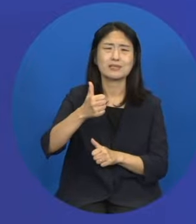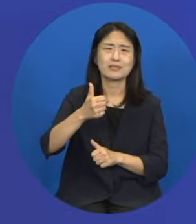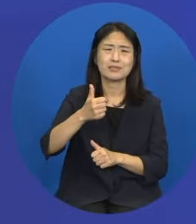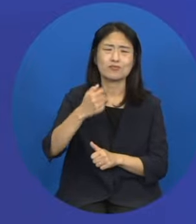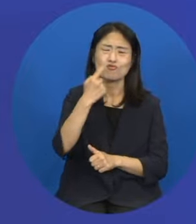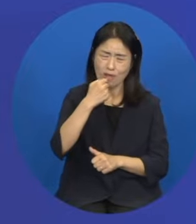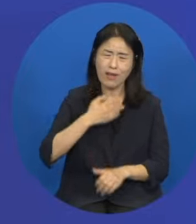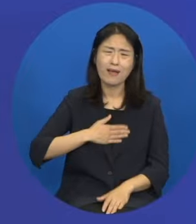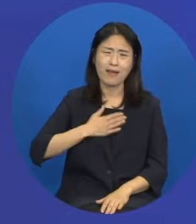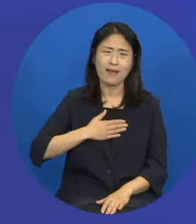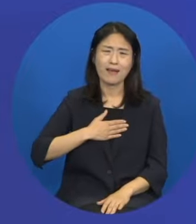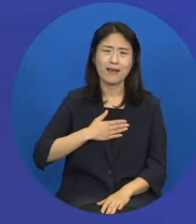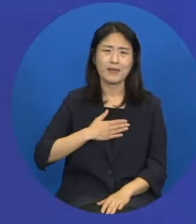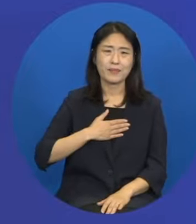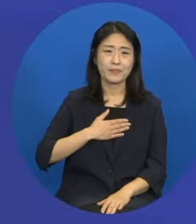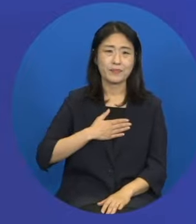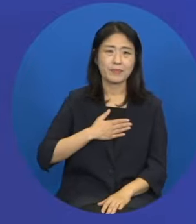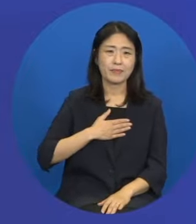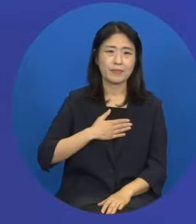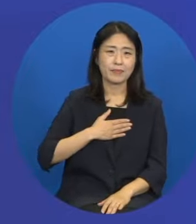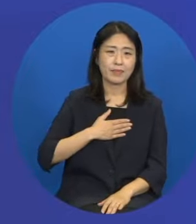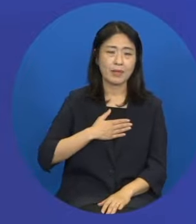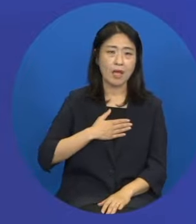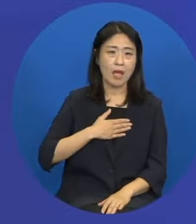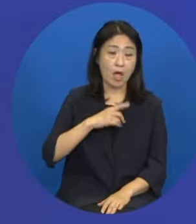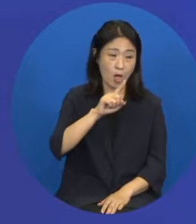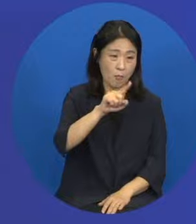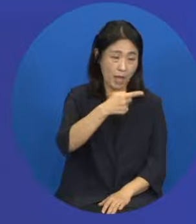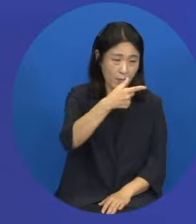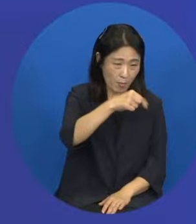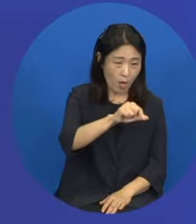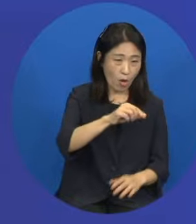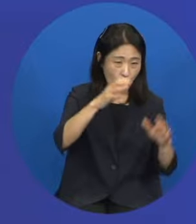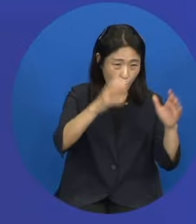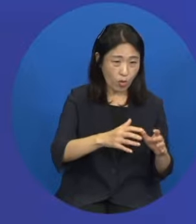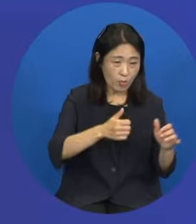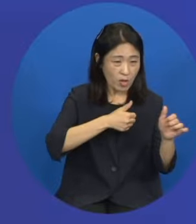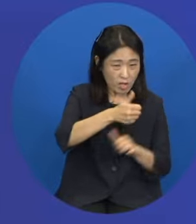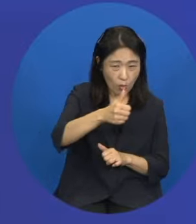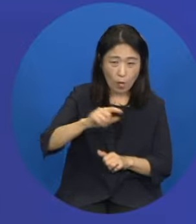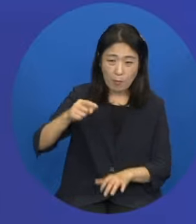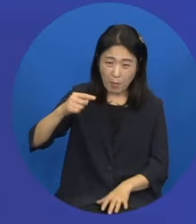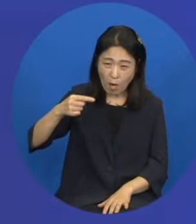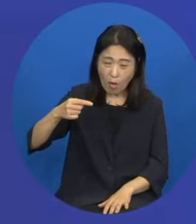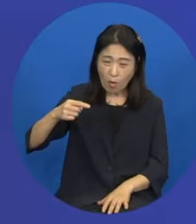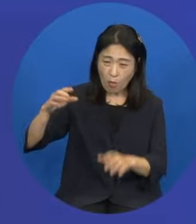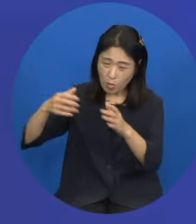100만 명이 모이면 이기고 100명이 모이면 지는 것이 아니고요. 반대로 100만 명이 모이면 안 되는 것도 아닙니다.